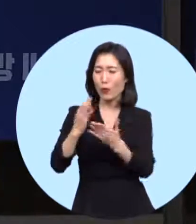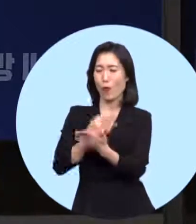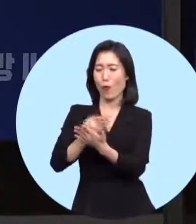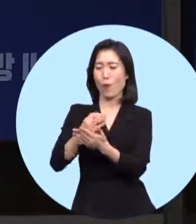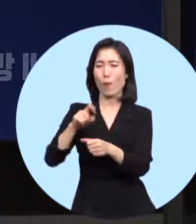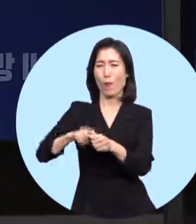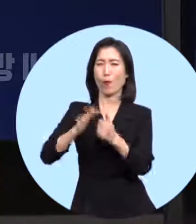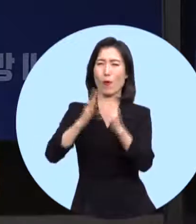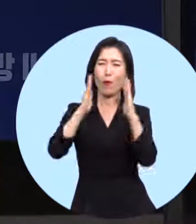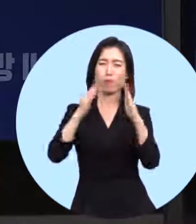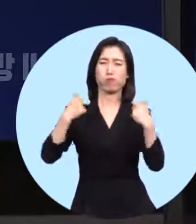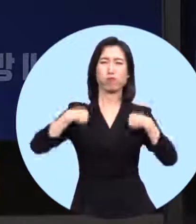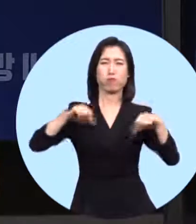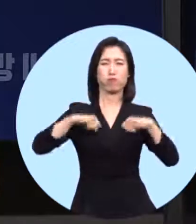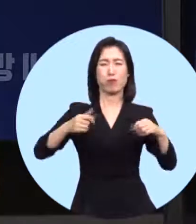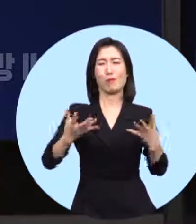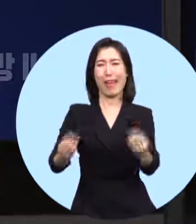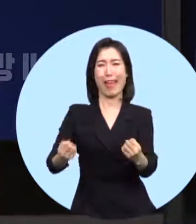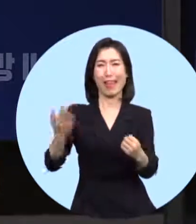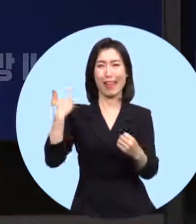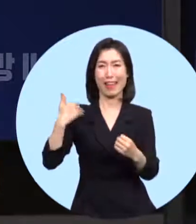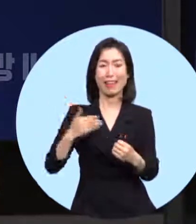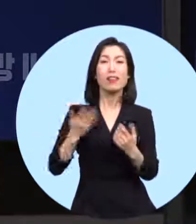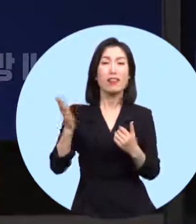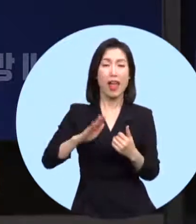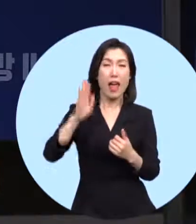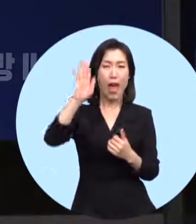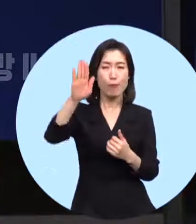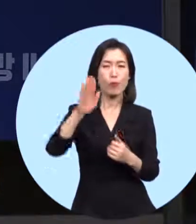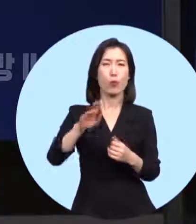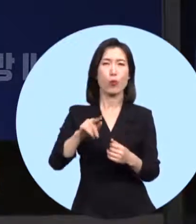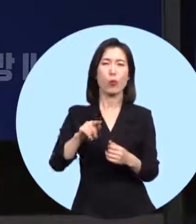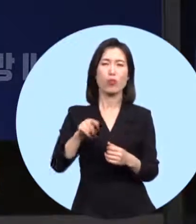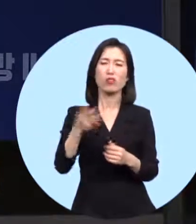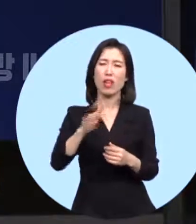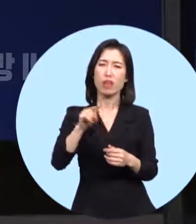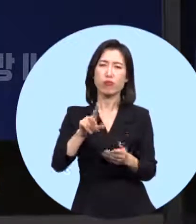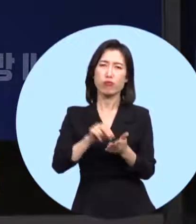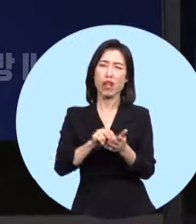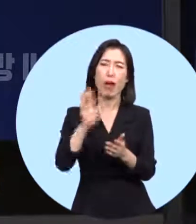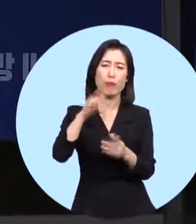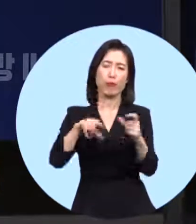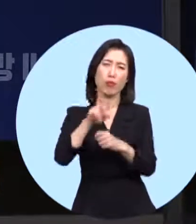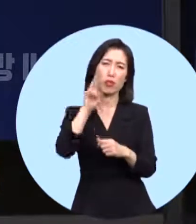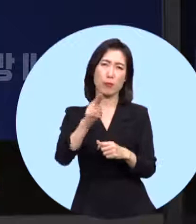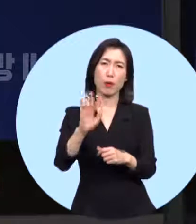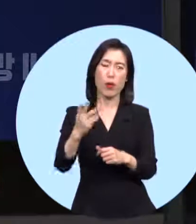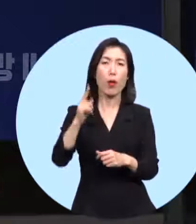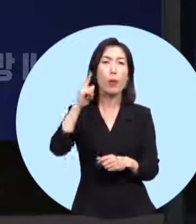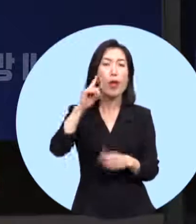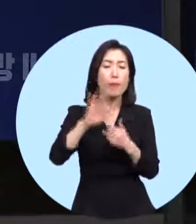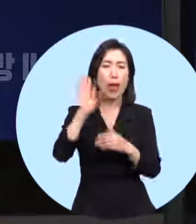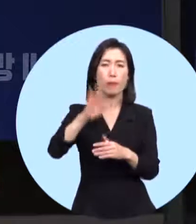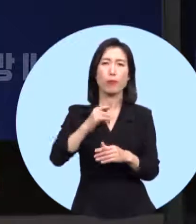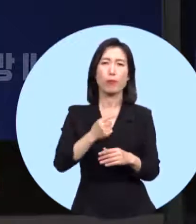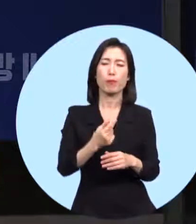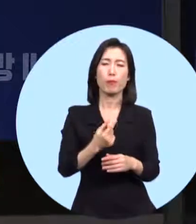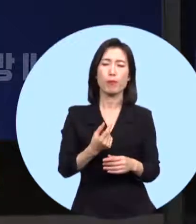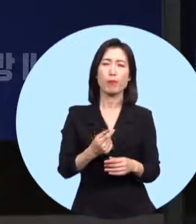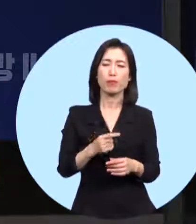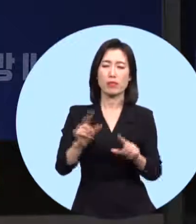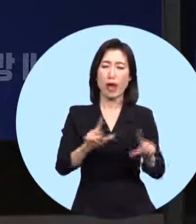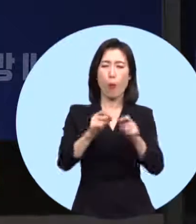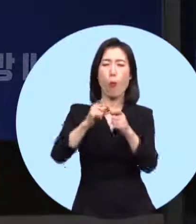분들이 있었습니다. 근데 이런 문제가 이제 앞으로 더 이슈가 되는 것은 아시는 것처럼 저희가 이제 초고령 사회가 임박해